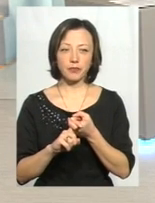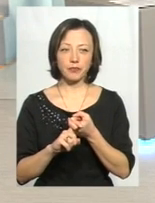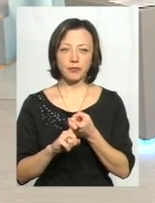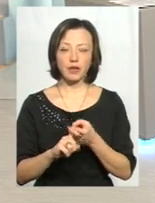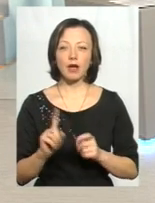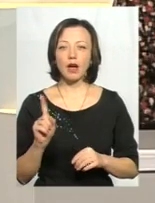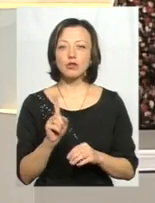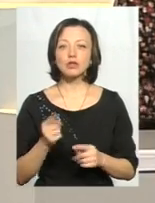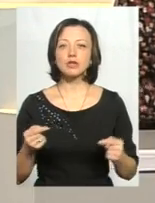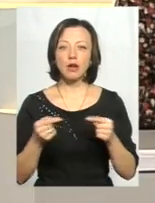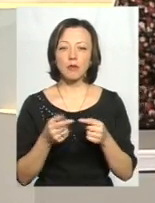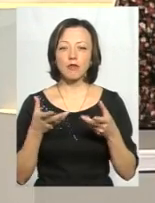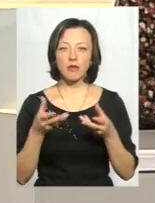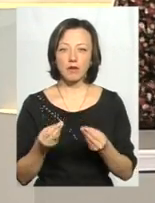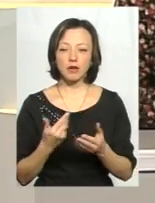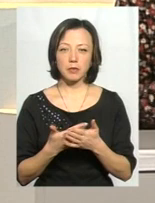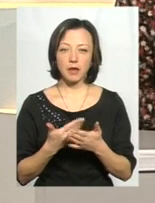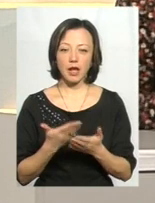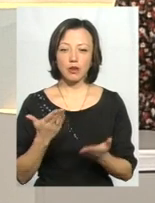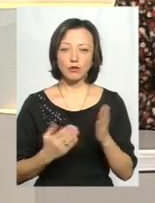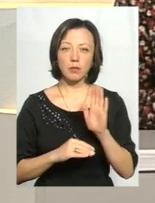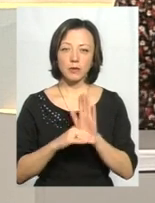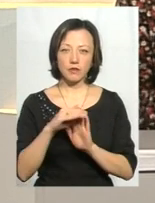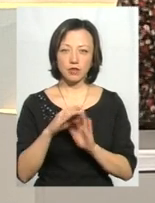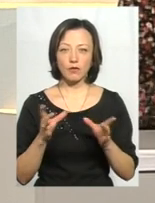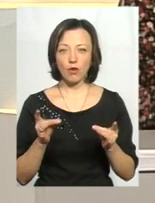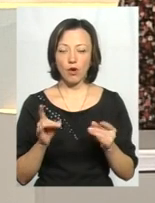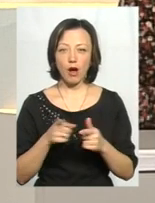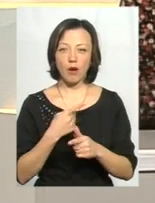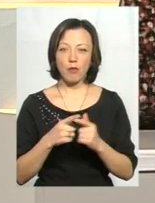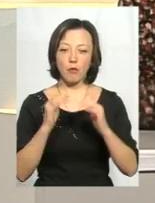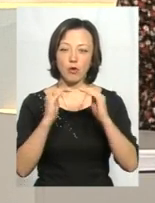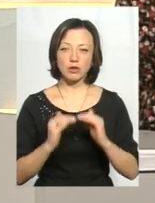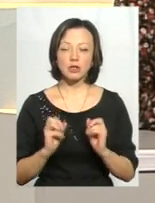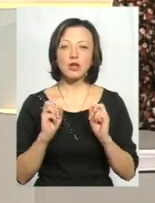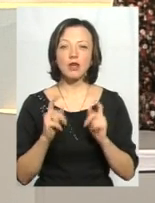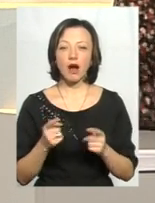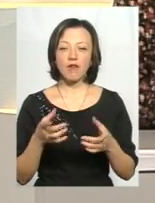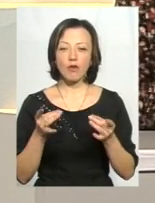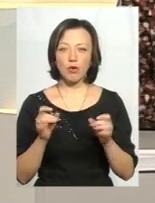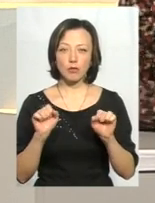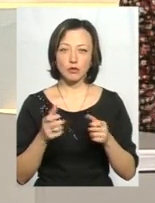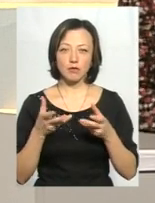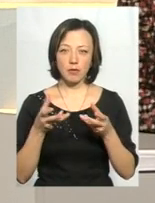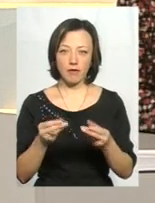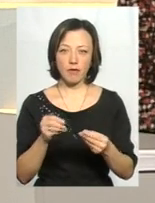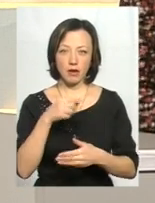А що саме впливає, от, до прикладу, якщо підвищена вологість або понижена, як саме вологість може